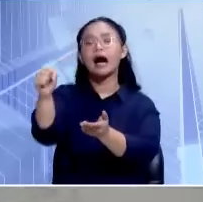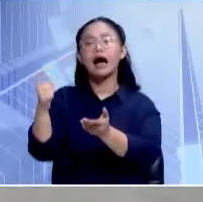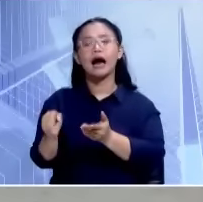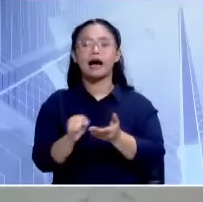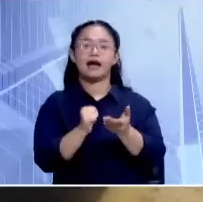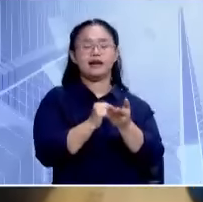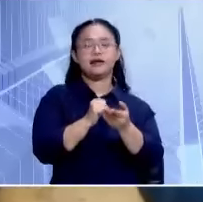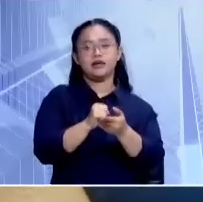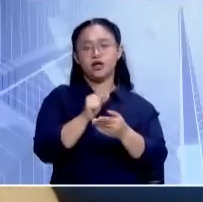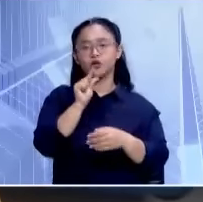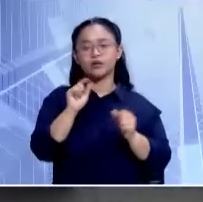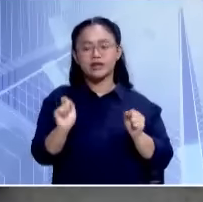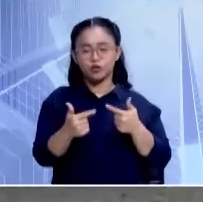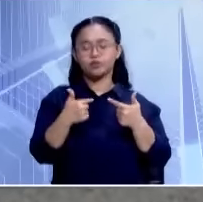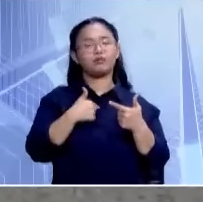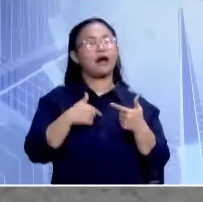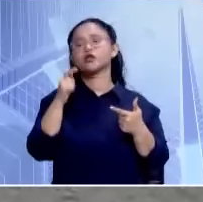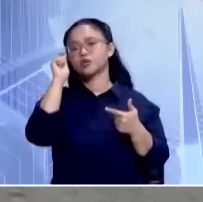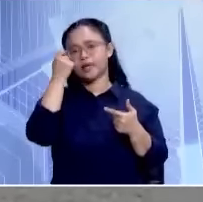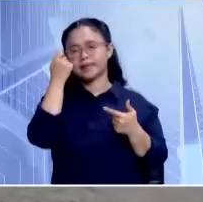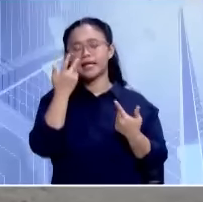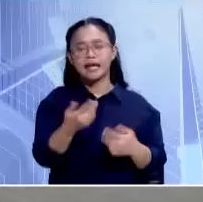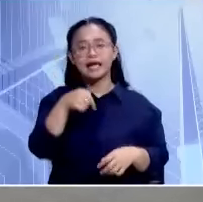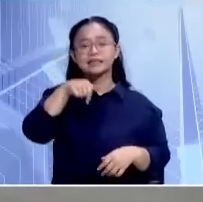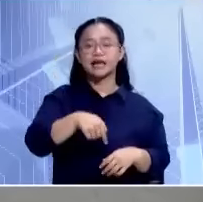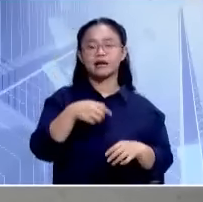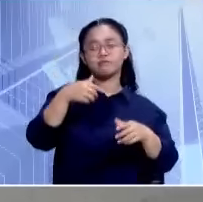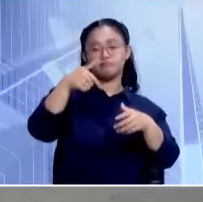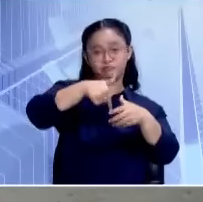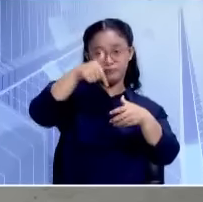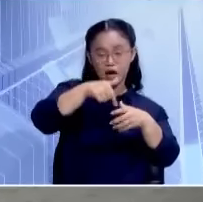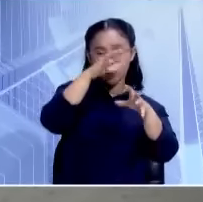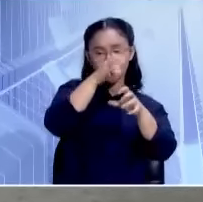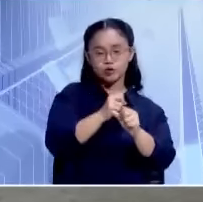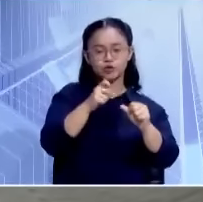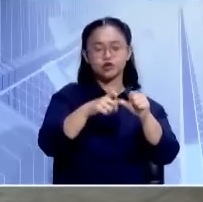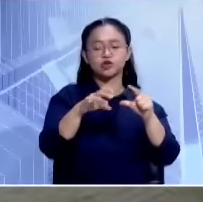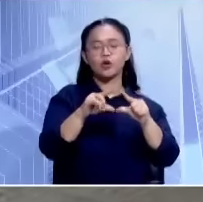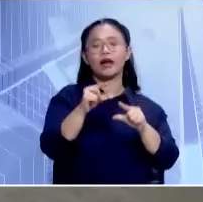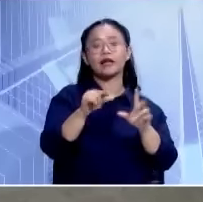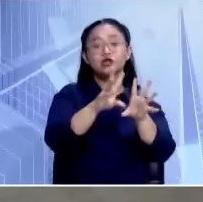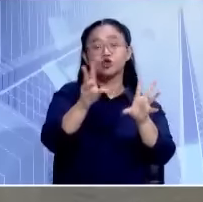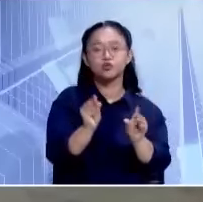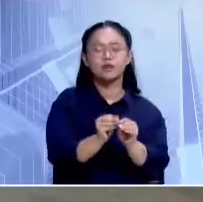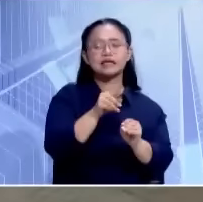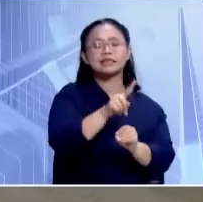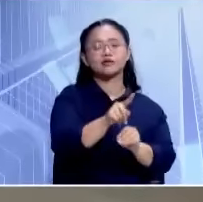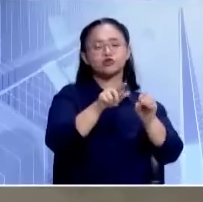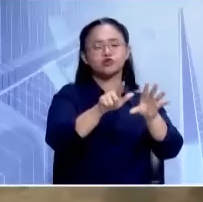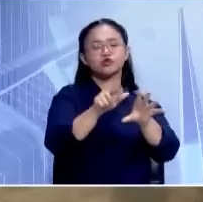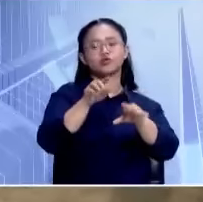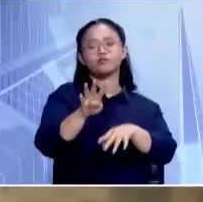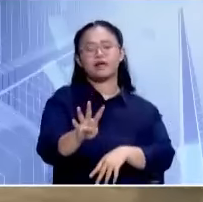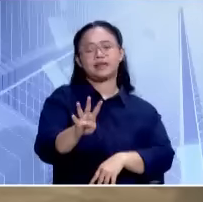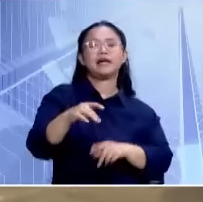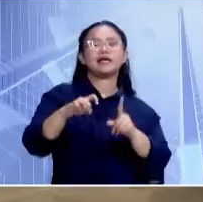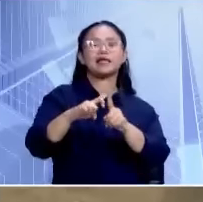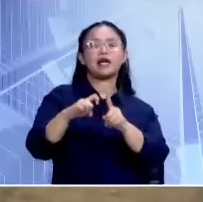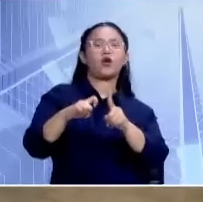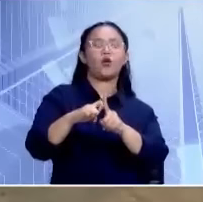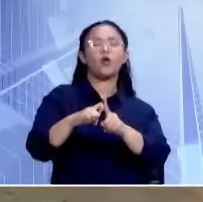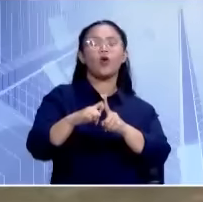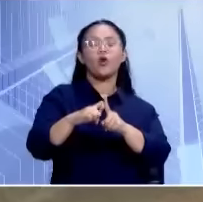sehari-hari. Saat ini pasokan BBM jenis solar sudah dikurangi hanya 174 kiloliter per